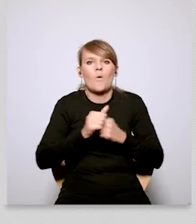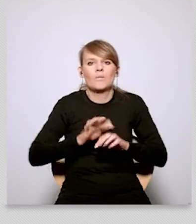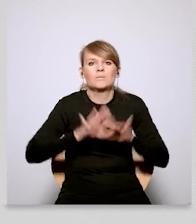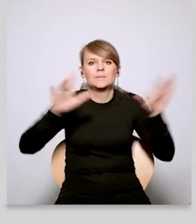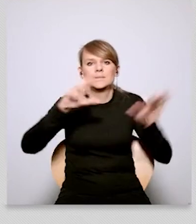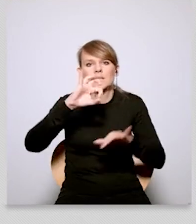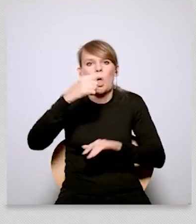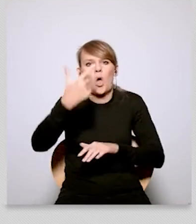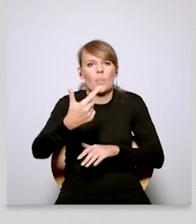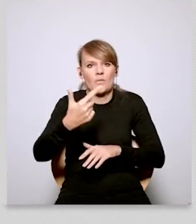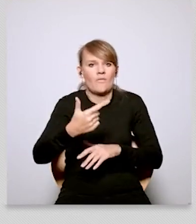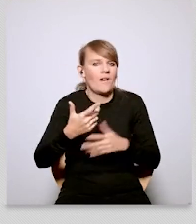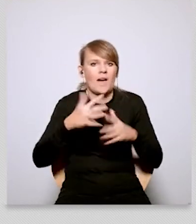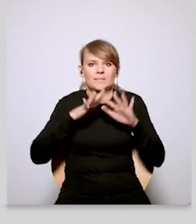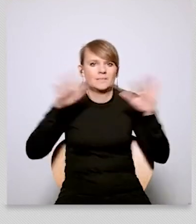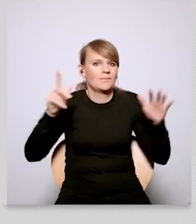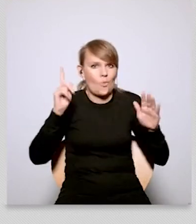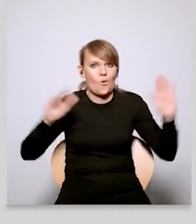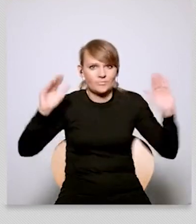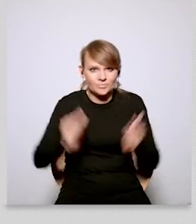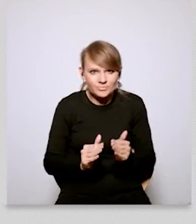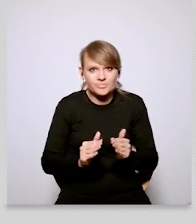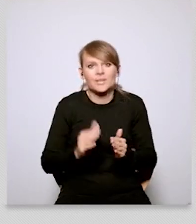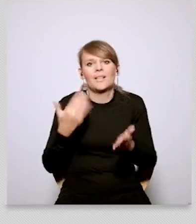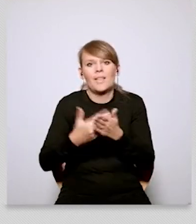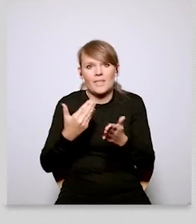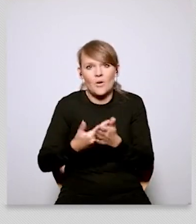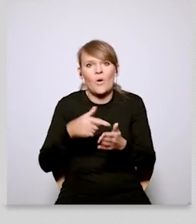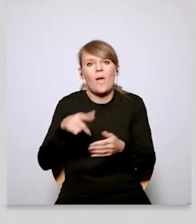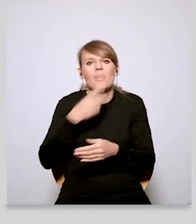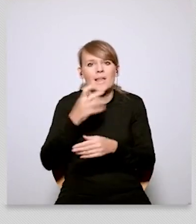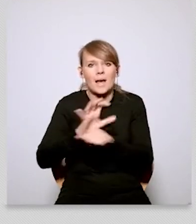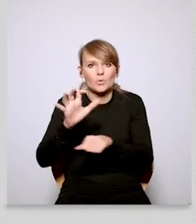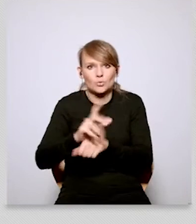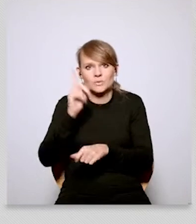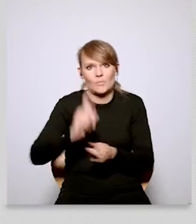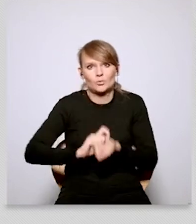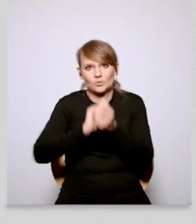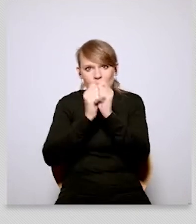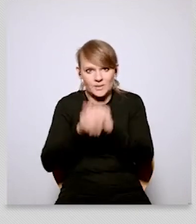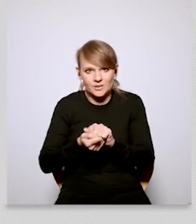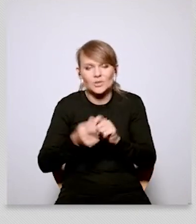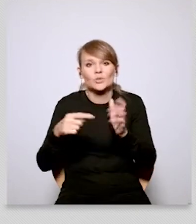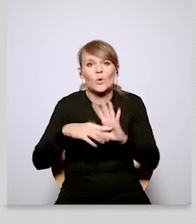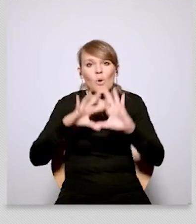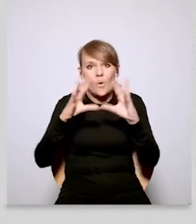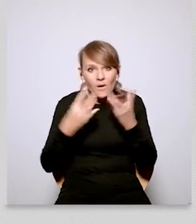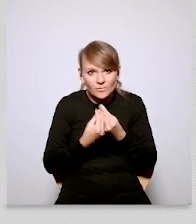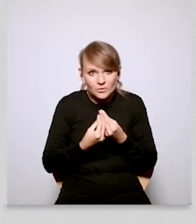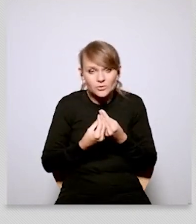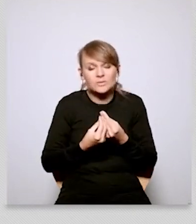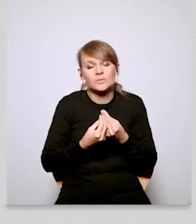związana z tym również z zmianą produkcji naszej energii. To jest to wszystko, co będzie powodowało, że również